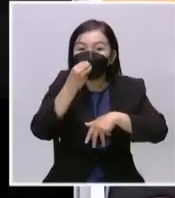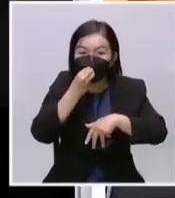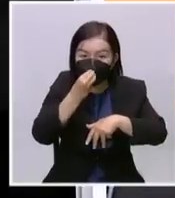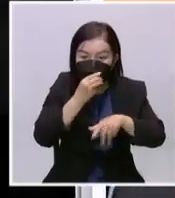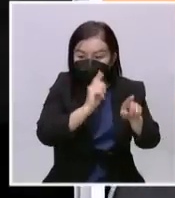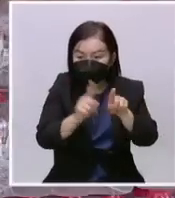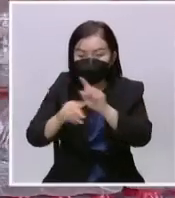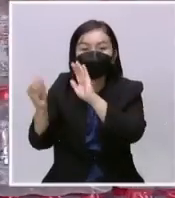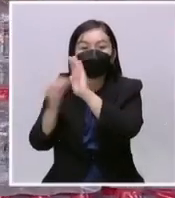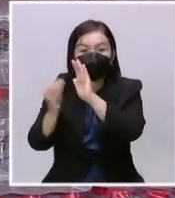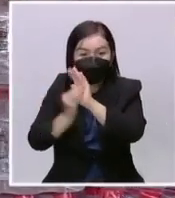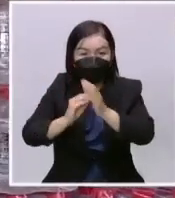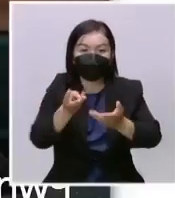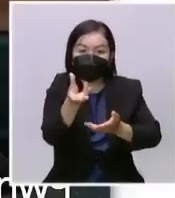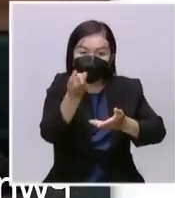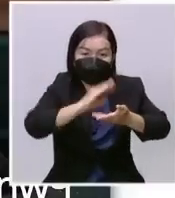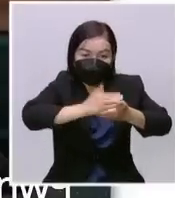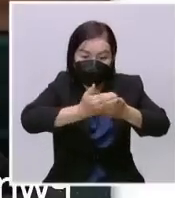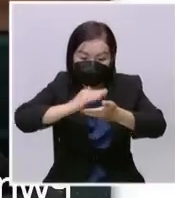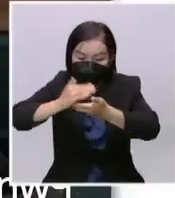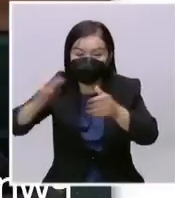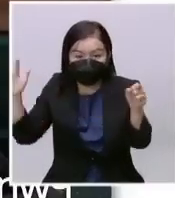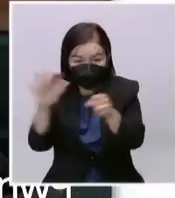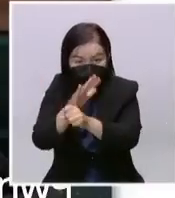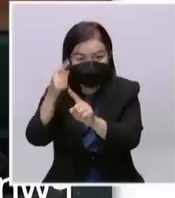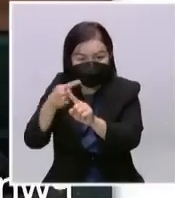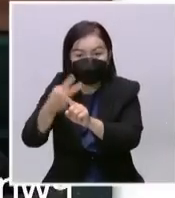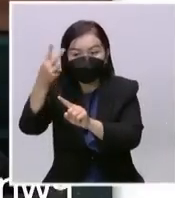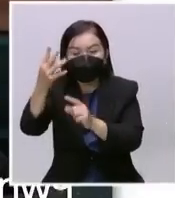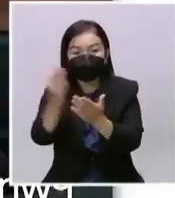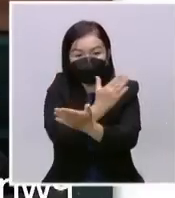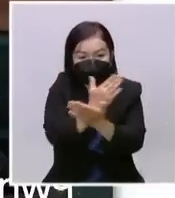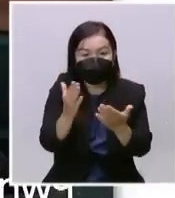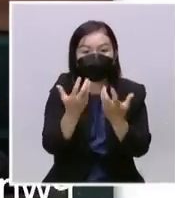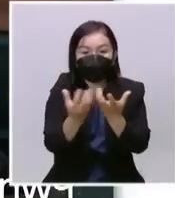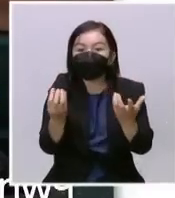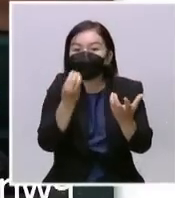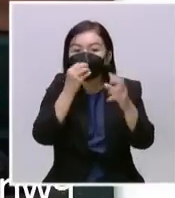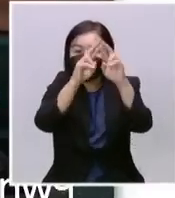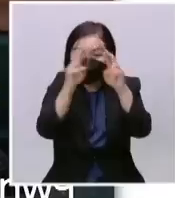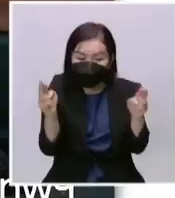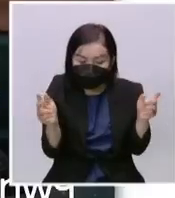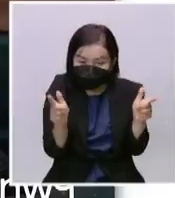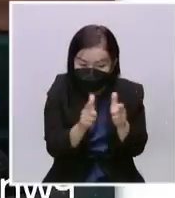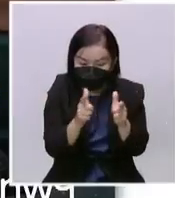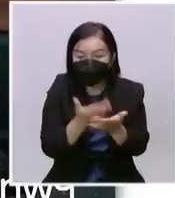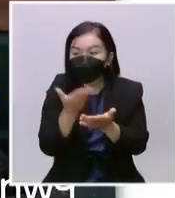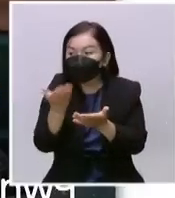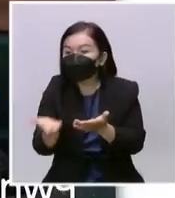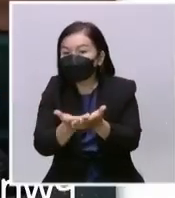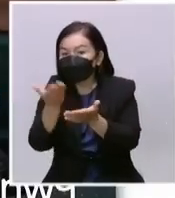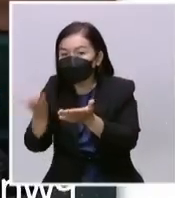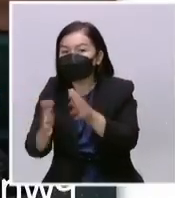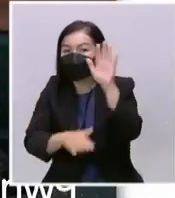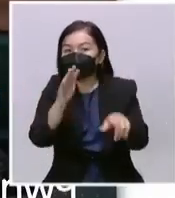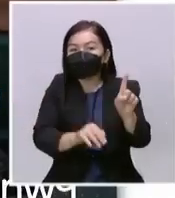ทั่วกรุงเทพมหานครตลอดเวลา2เดือนเต็มโดยแบ่งเป็นซื้ออาหารจากร้านอาหารขนาดเล็กและขนาดกลาง1ล้าน